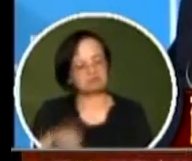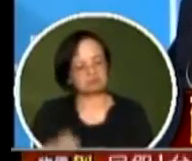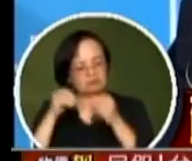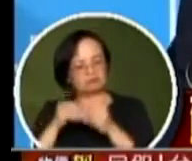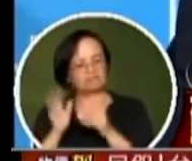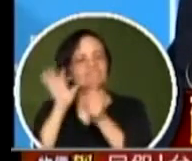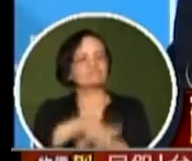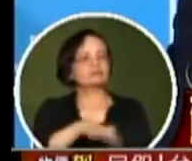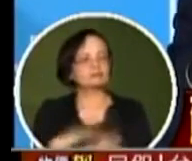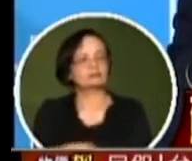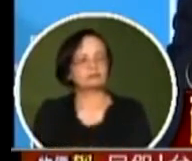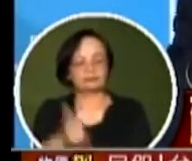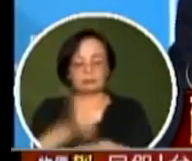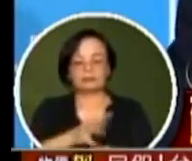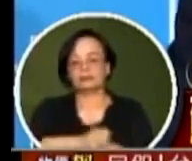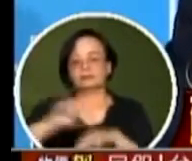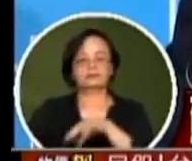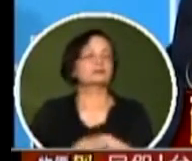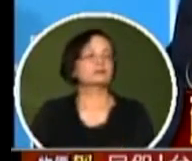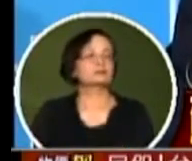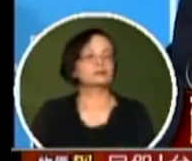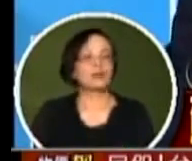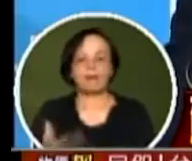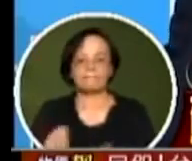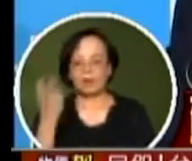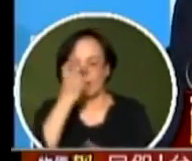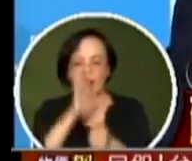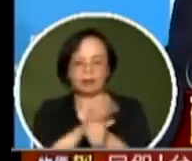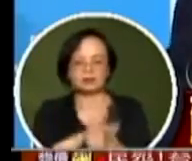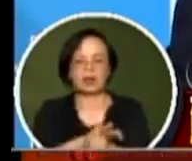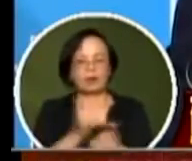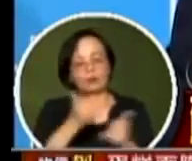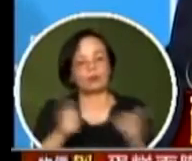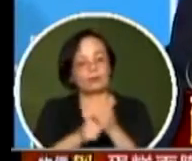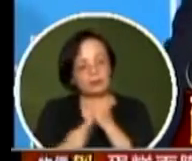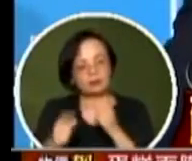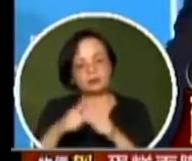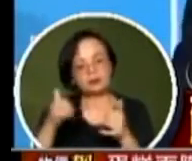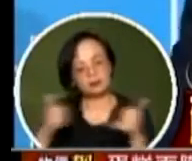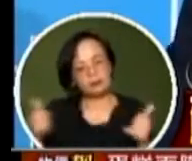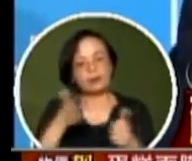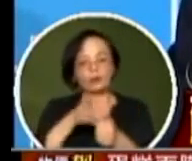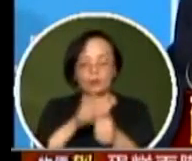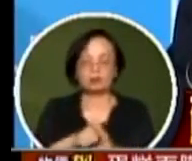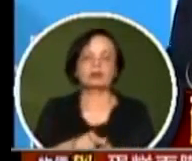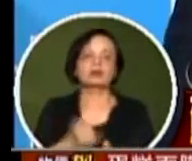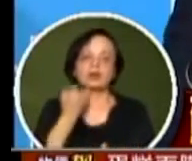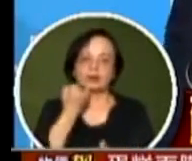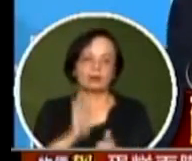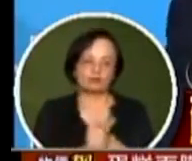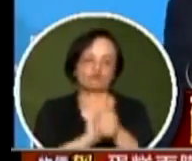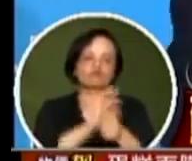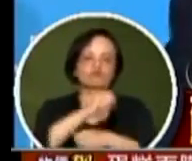想我来做党主席，我也针对这些无顾到民生的这些立委跟马英九的，那么开始推动罢免案。我